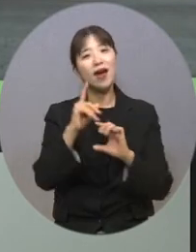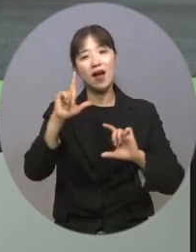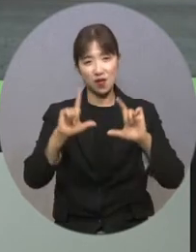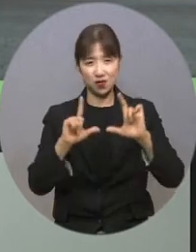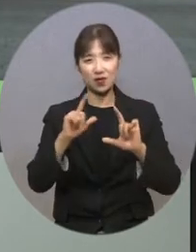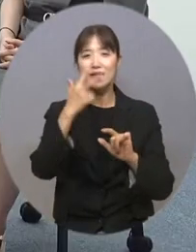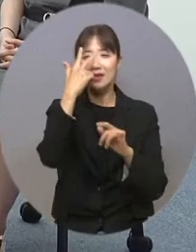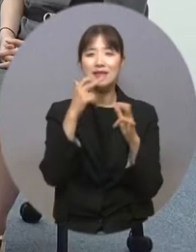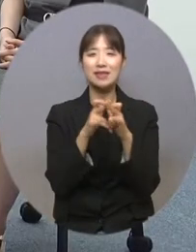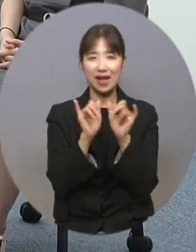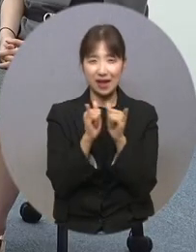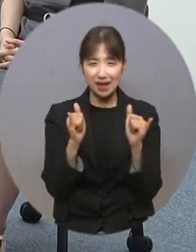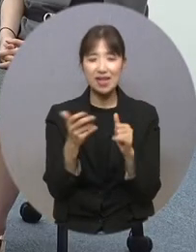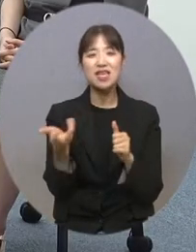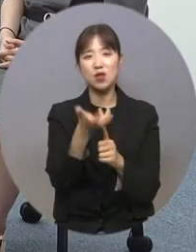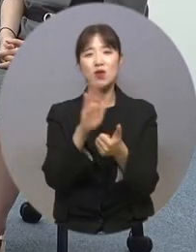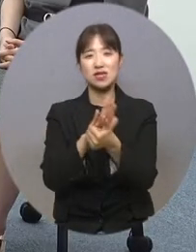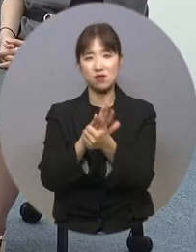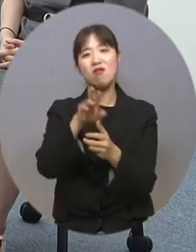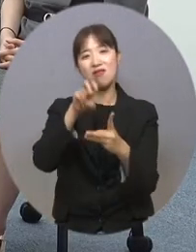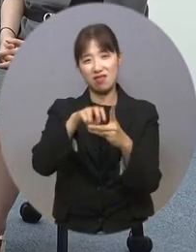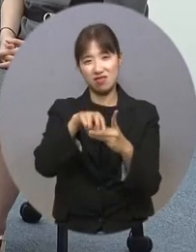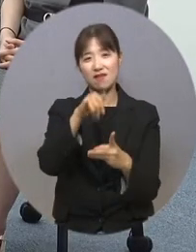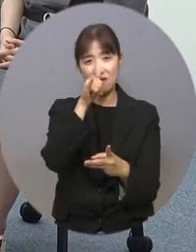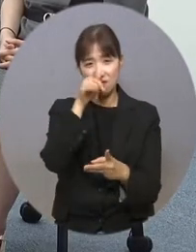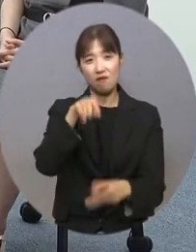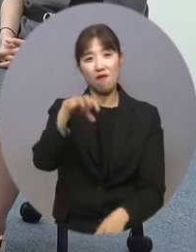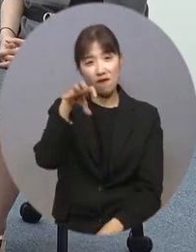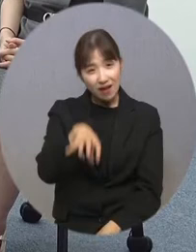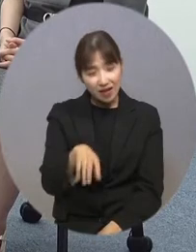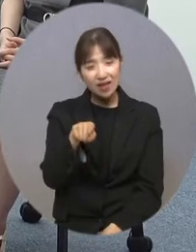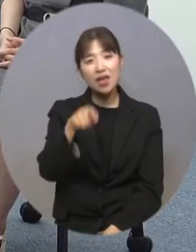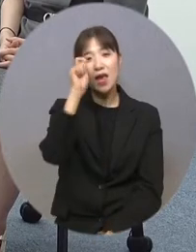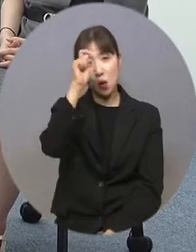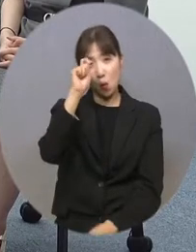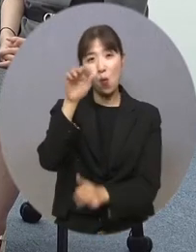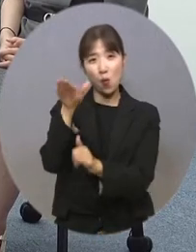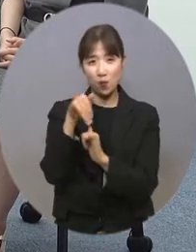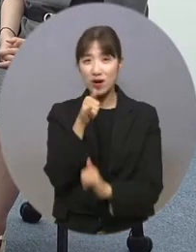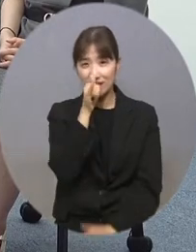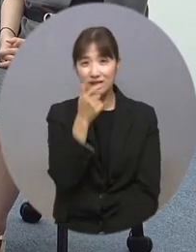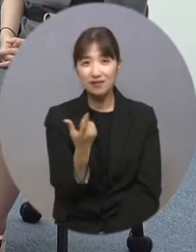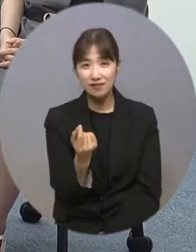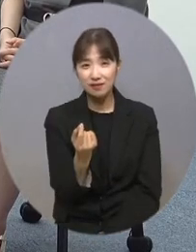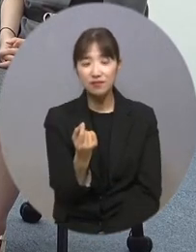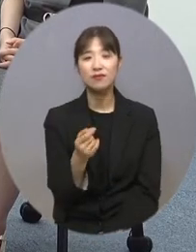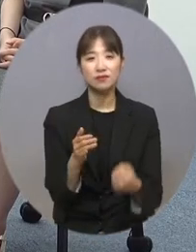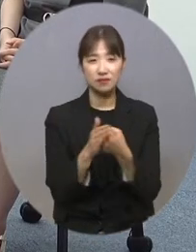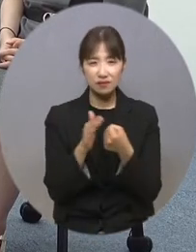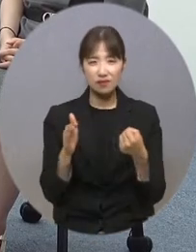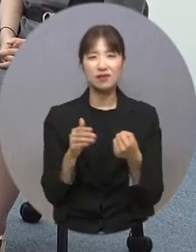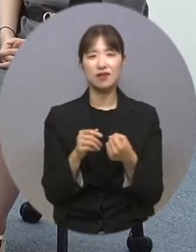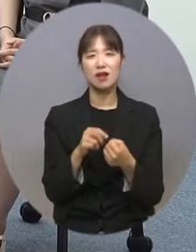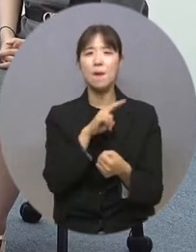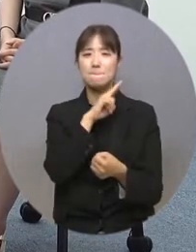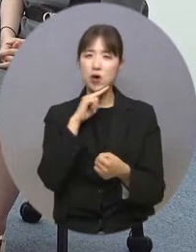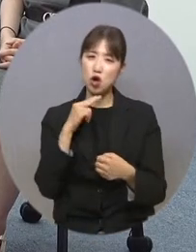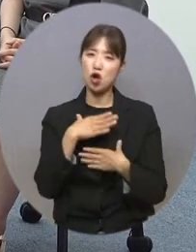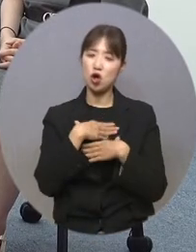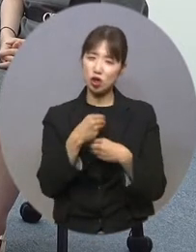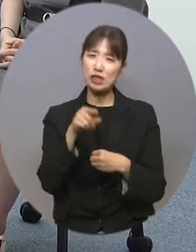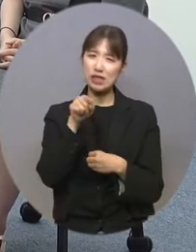의 시각장애인 분들 이동 지원 센터 도 있고 그 거기서 이용하는 또 콜택시 같다면 있죠 그래서 아무래도 편의적으로